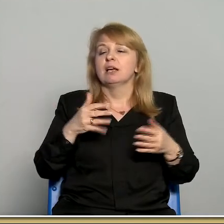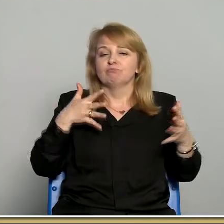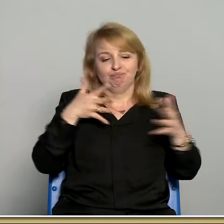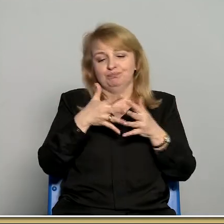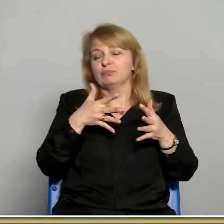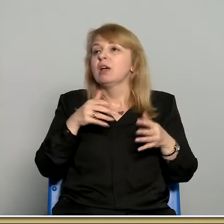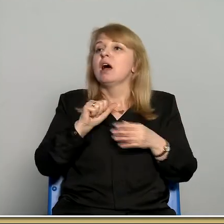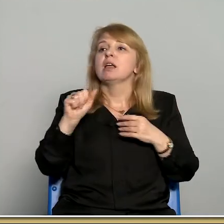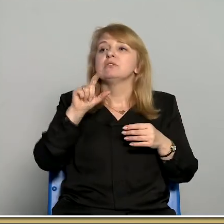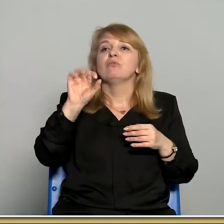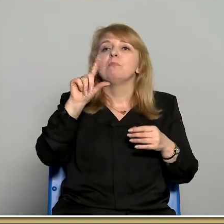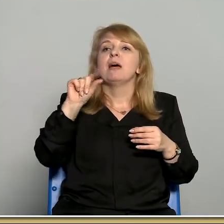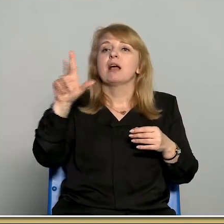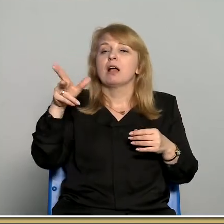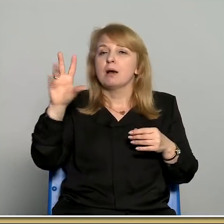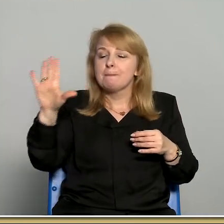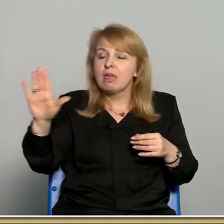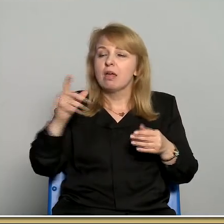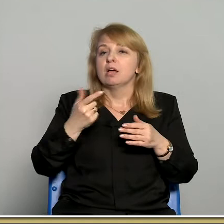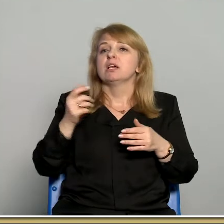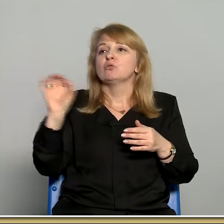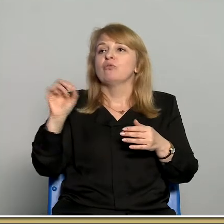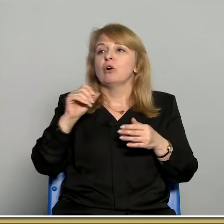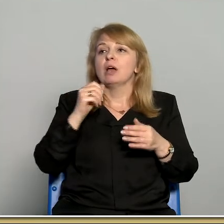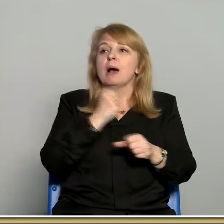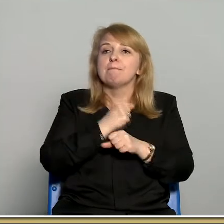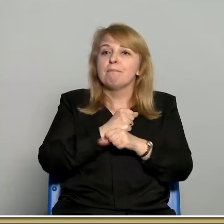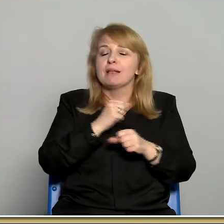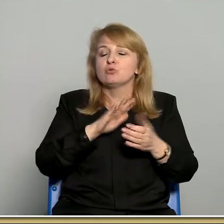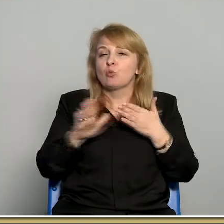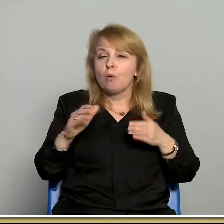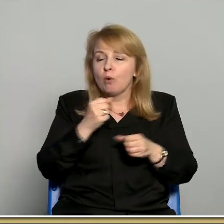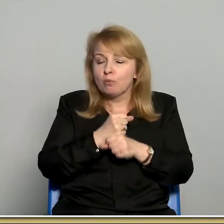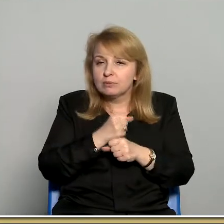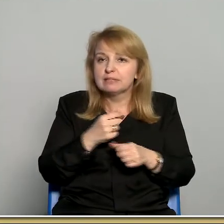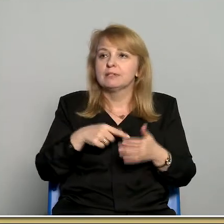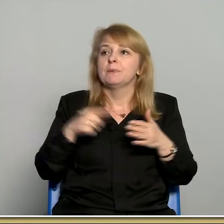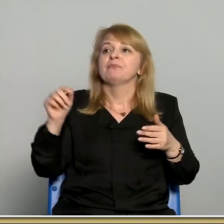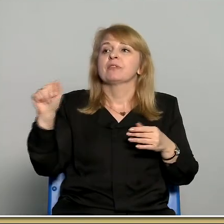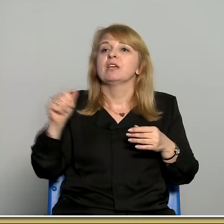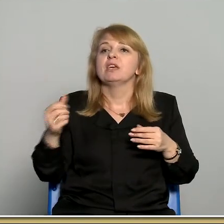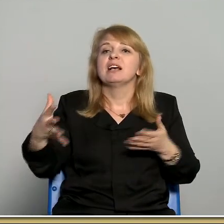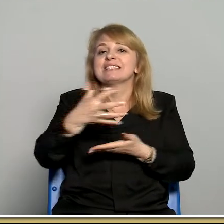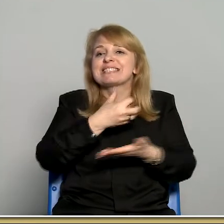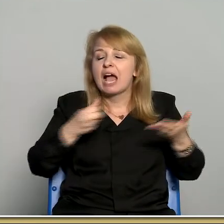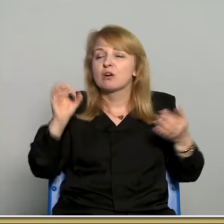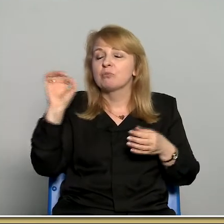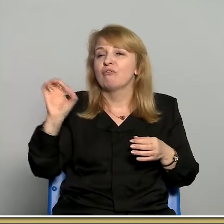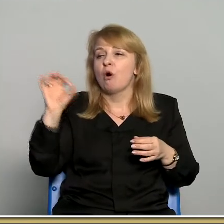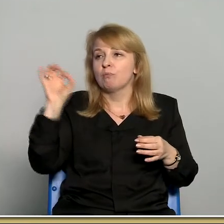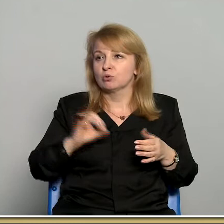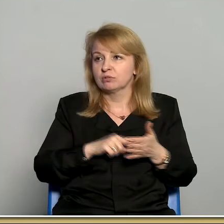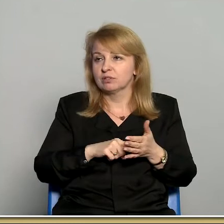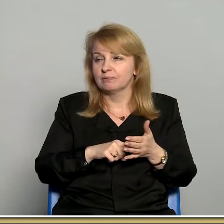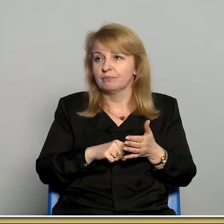krajowy brutto, stopę bezrobocia, a także przeciętne miesięczne wynagrodzenie w relacji do średniej krajowej.